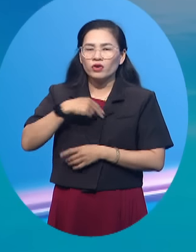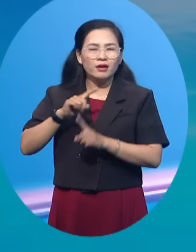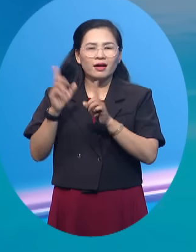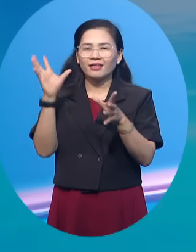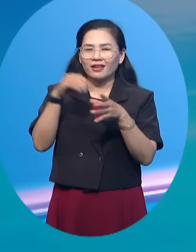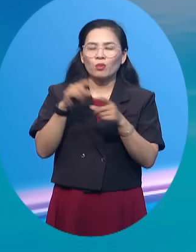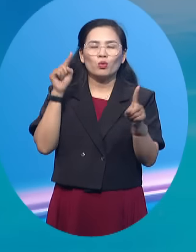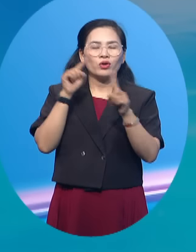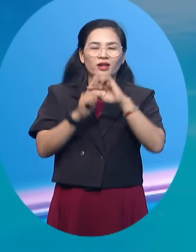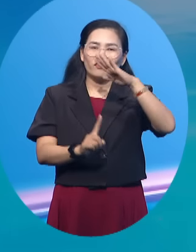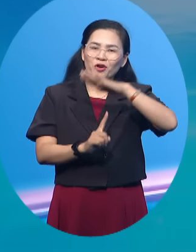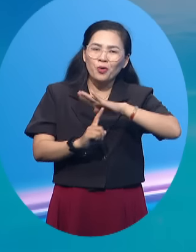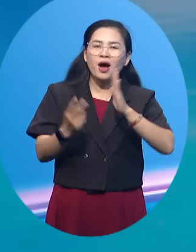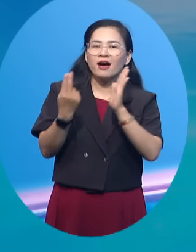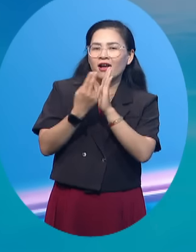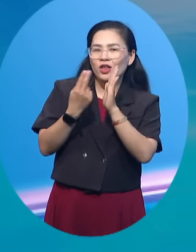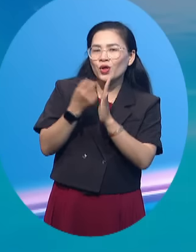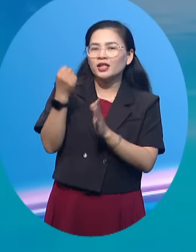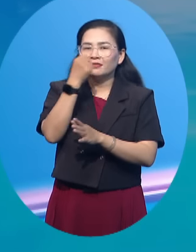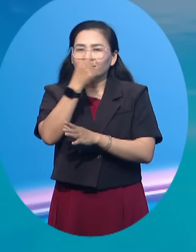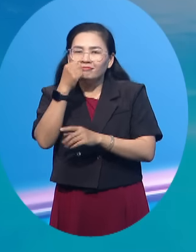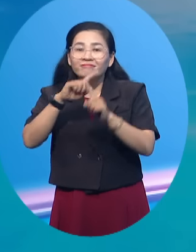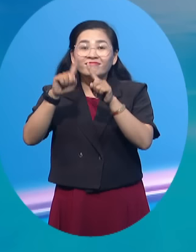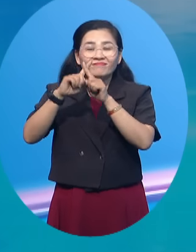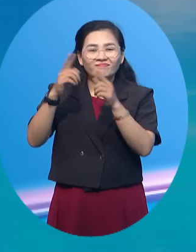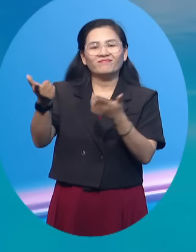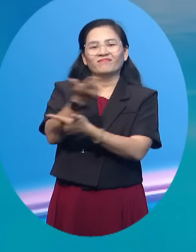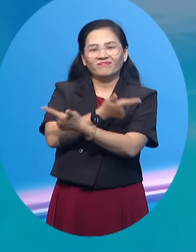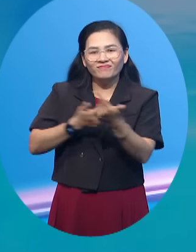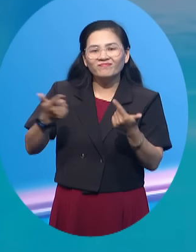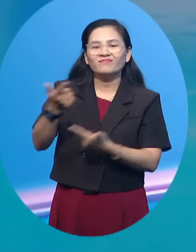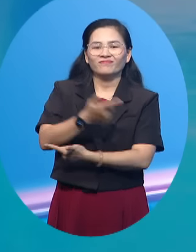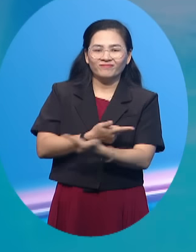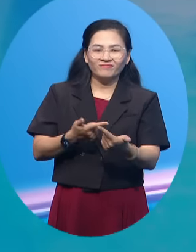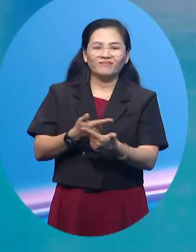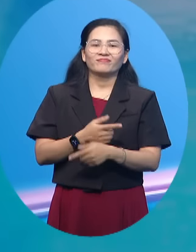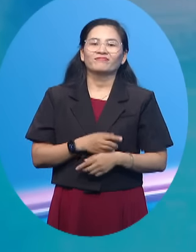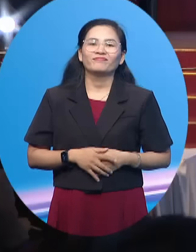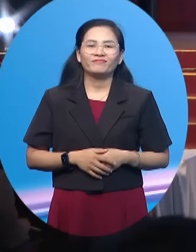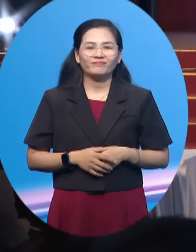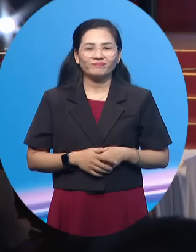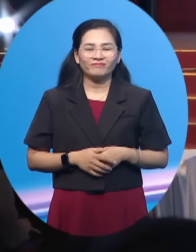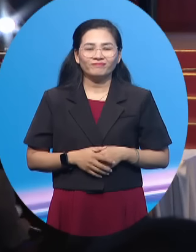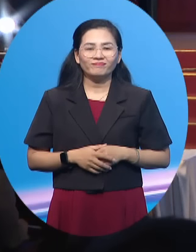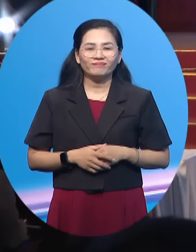của sinh viên, phát huy khả năng nghệ thuật và sáng tạo của tuổi trẻ TDTU.